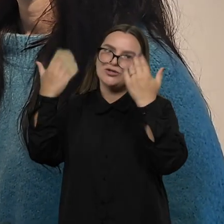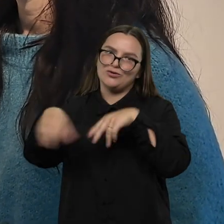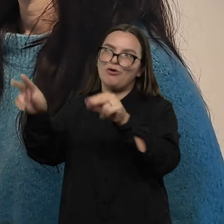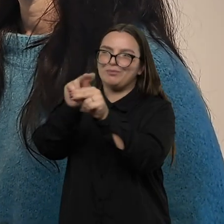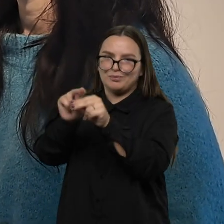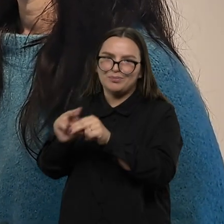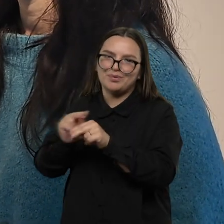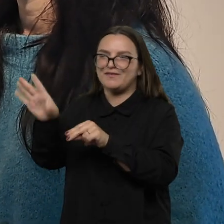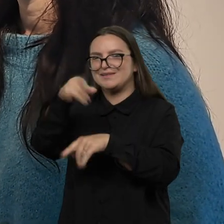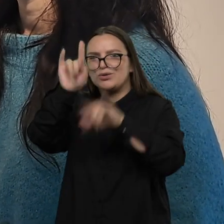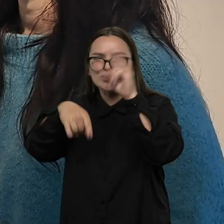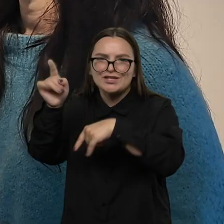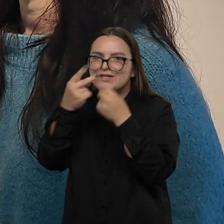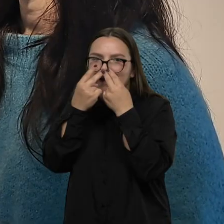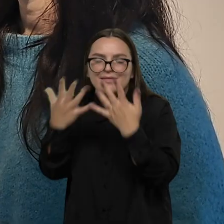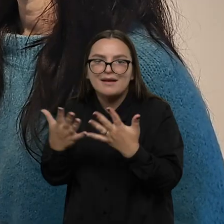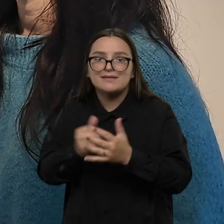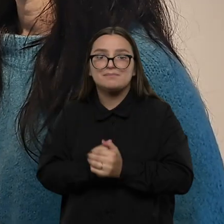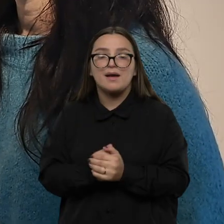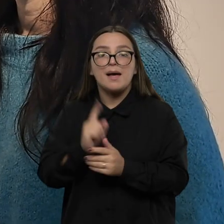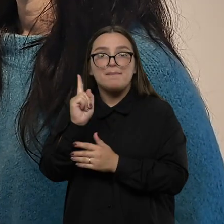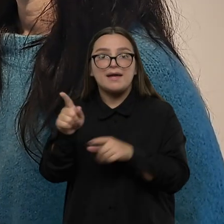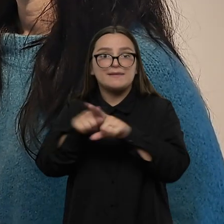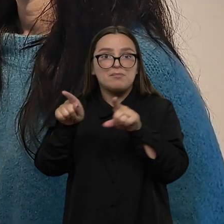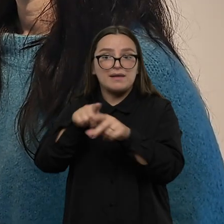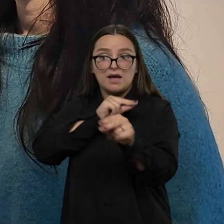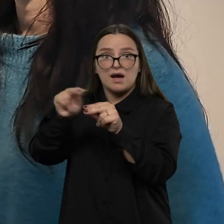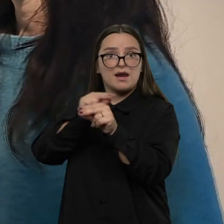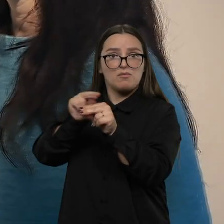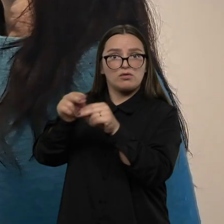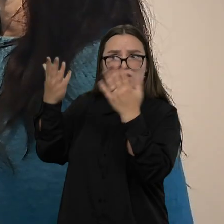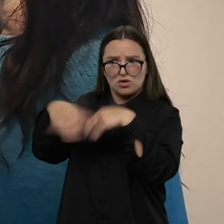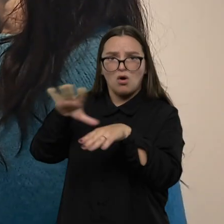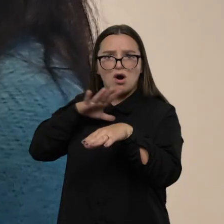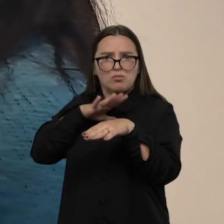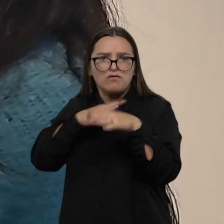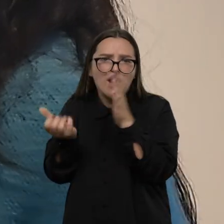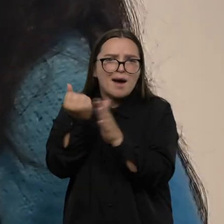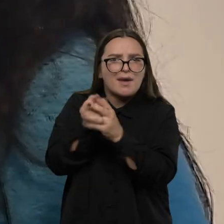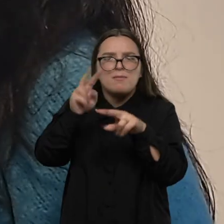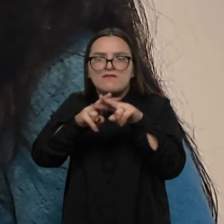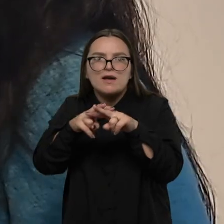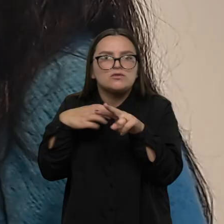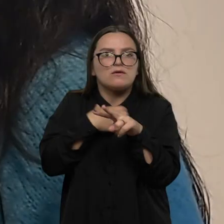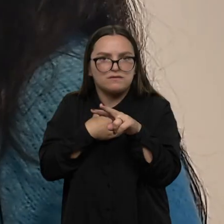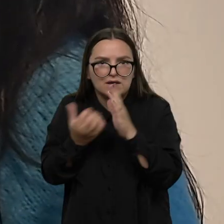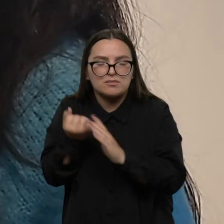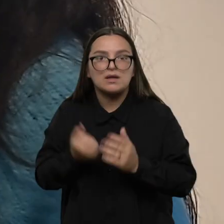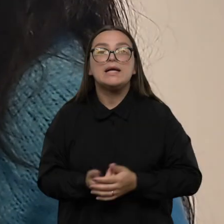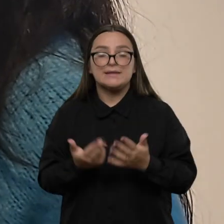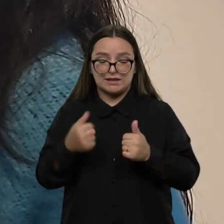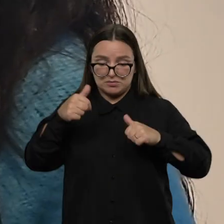užtinkuotos ir uždažytos ir jų nepamatysime. Bet darant remontą buvo radinių? Buvo radinių netgi